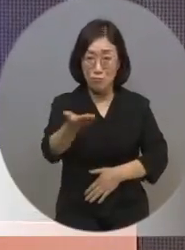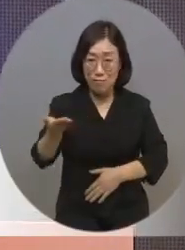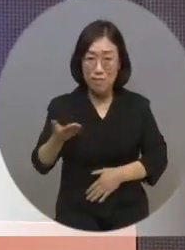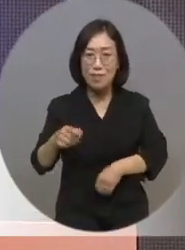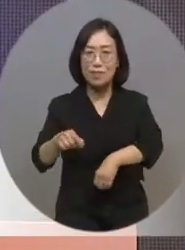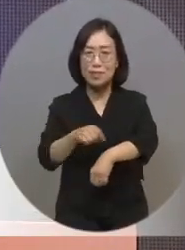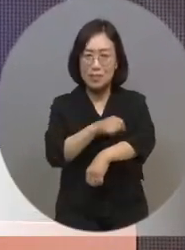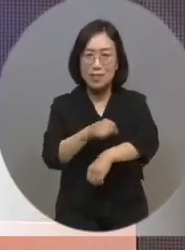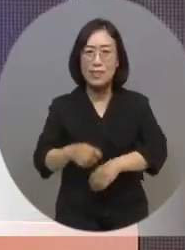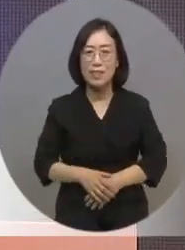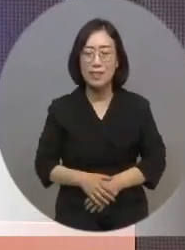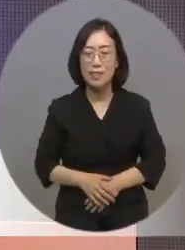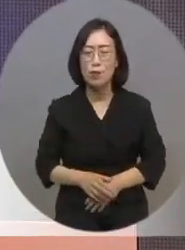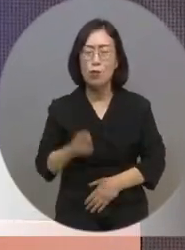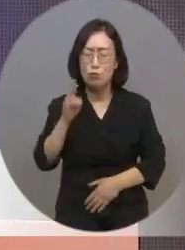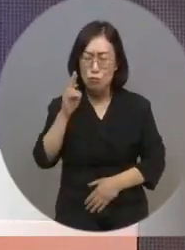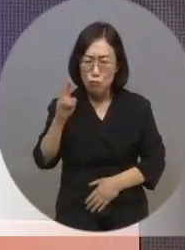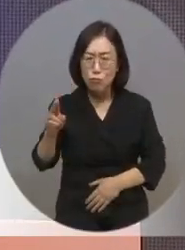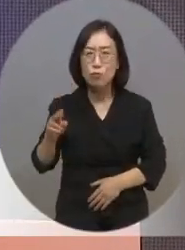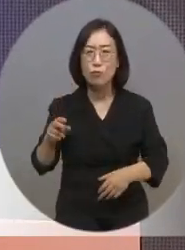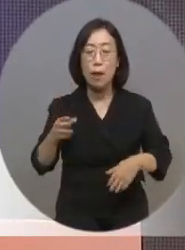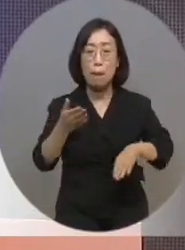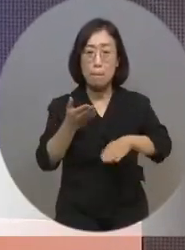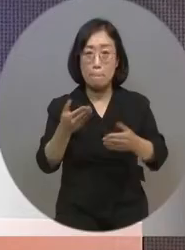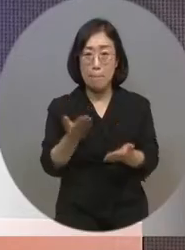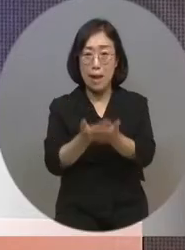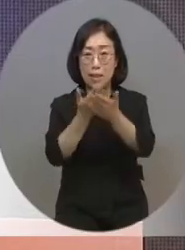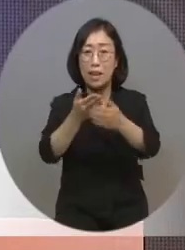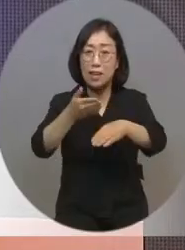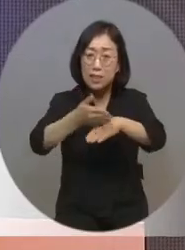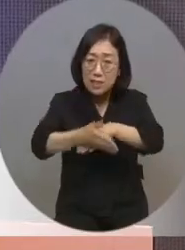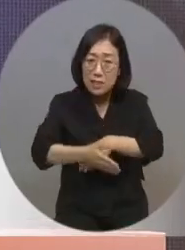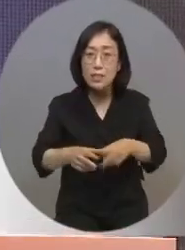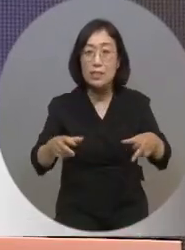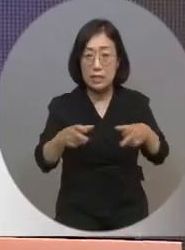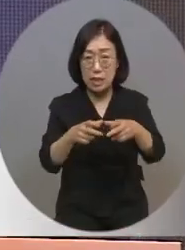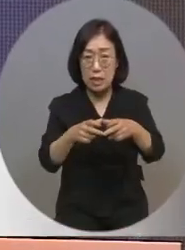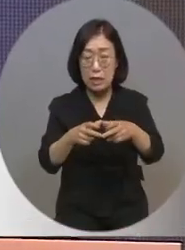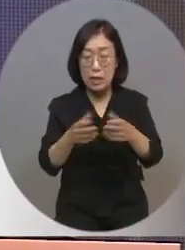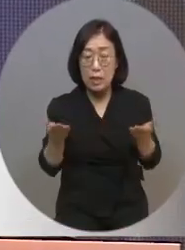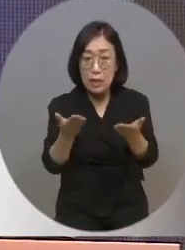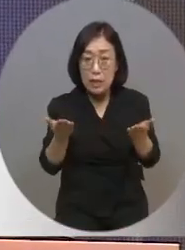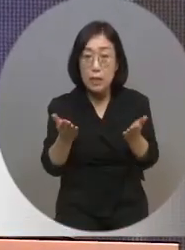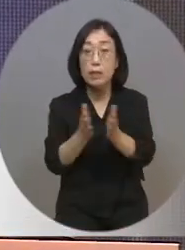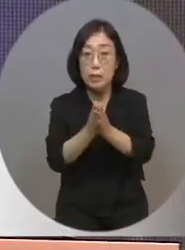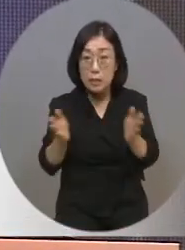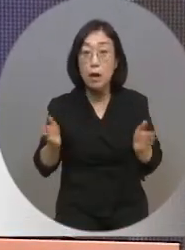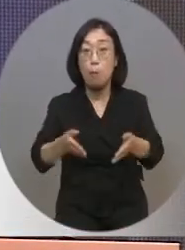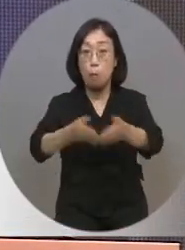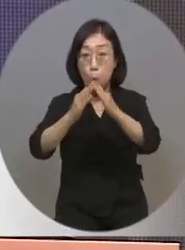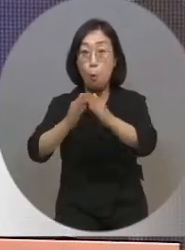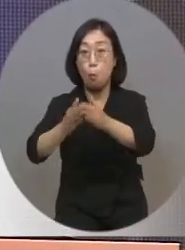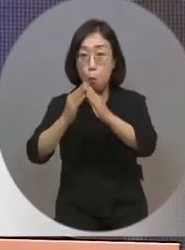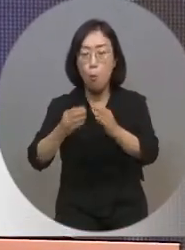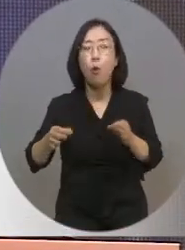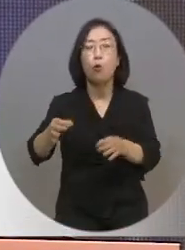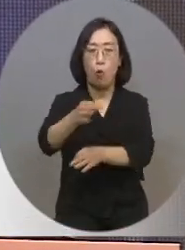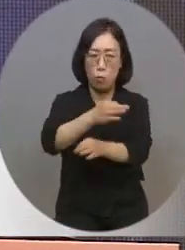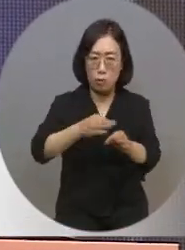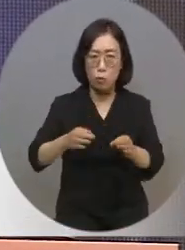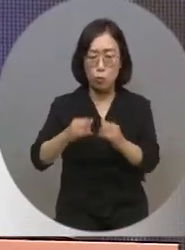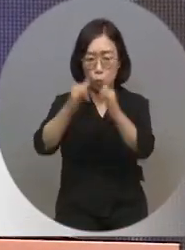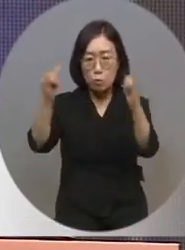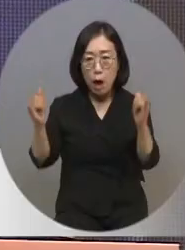그중에서도 최중증의 우리 발달장애인분들이 창업을 통해서 우리 사회 또 경제적으로도 또 우리 사회